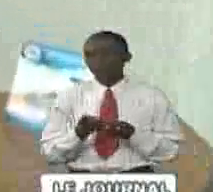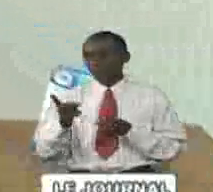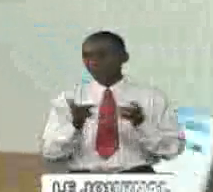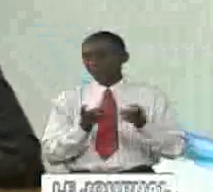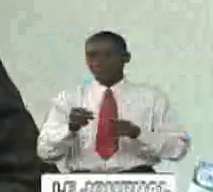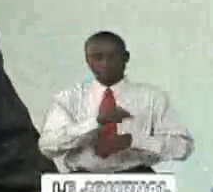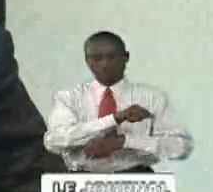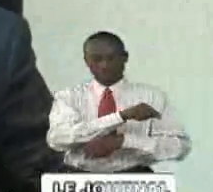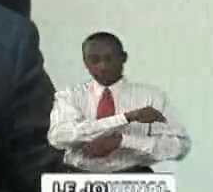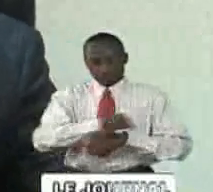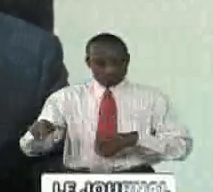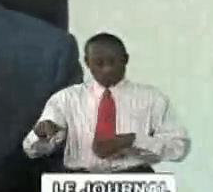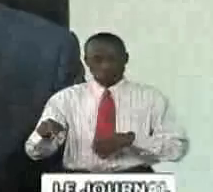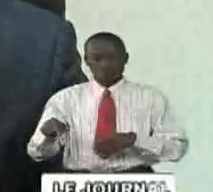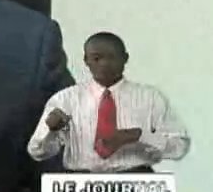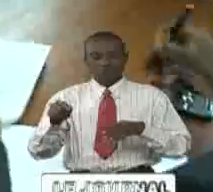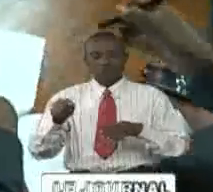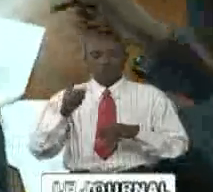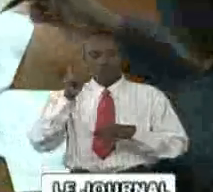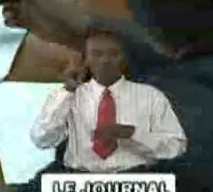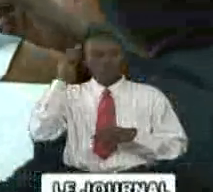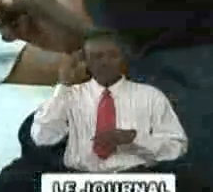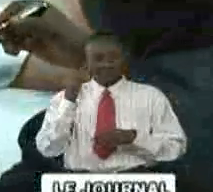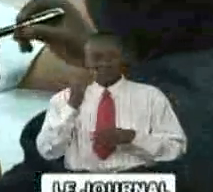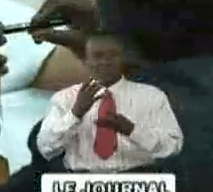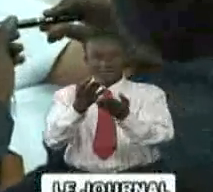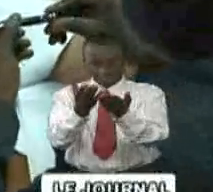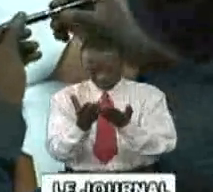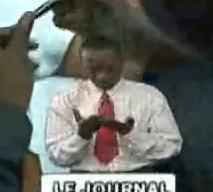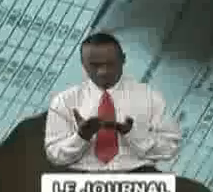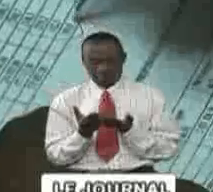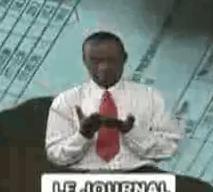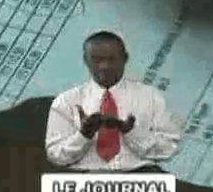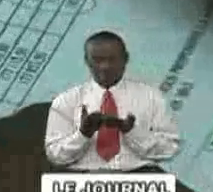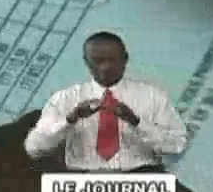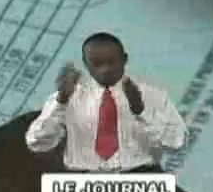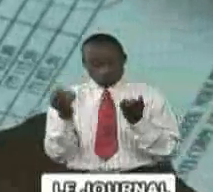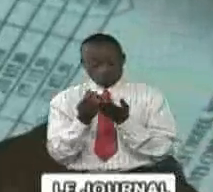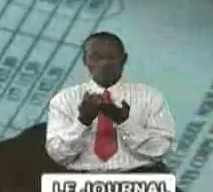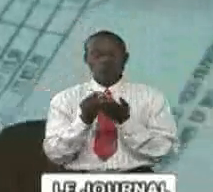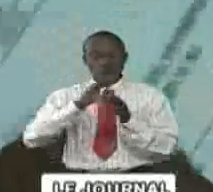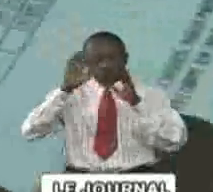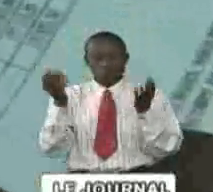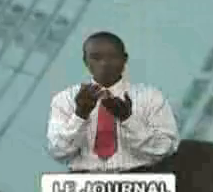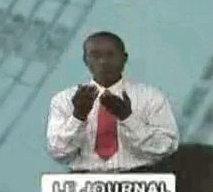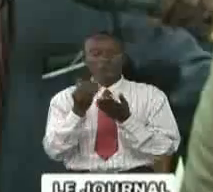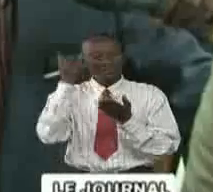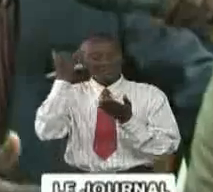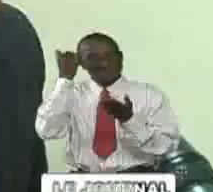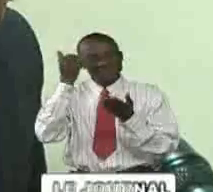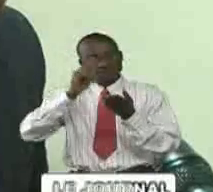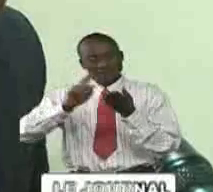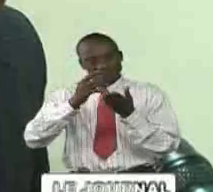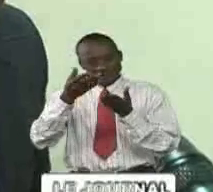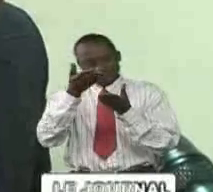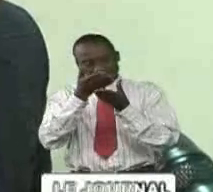cabinet adjoint du Premier ministre qui a réceptionné leur mémorandum. John Boupila a apprécié la cordialité de ces échanges.